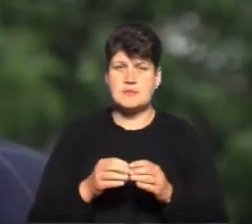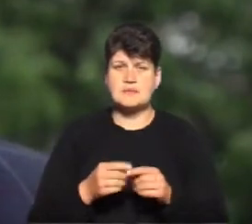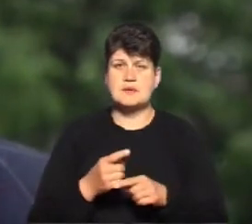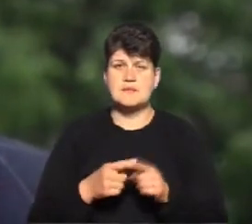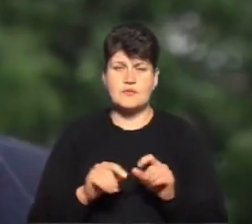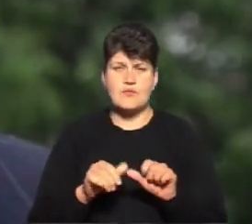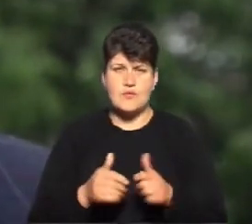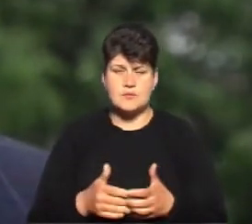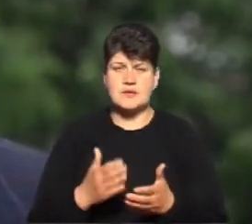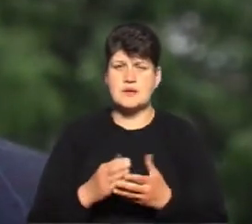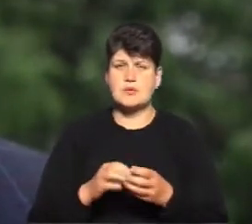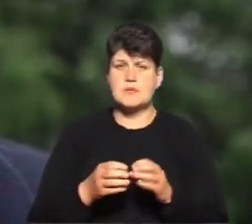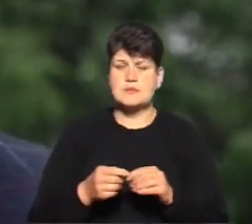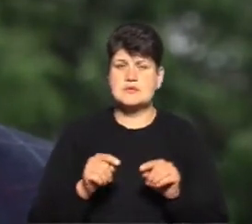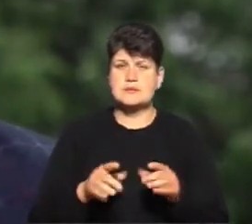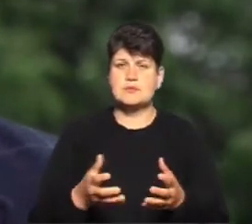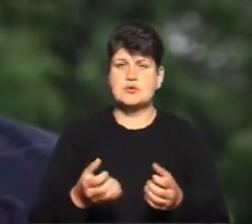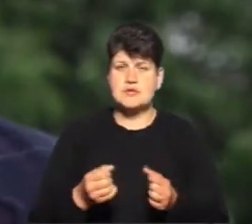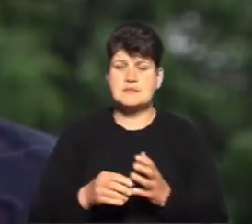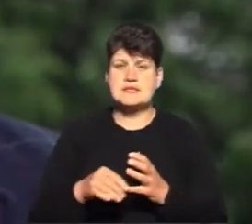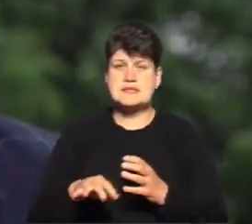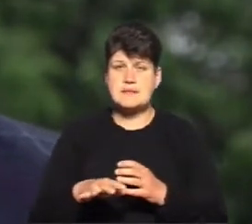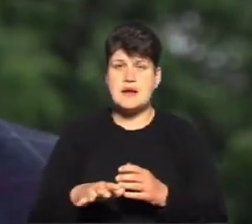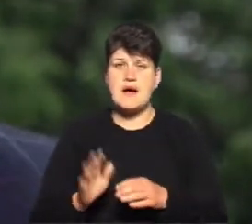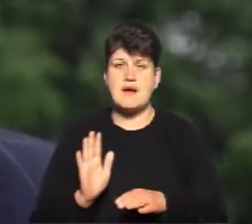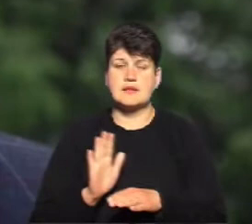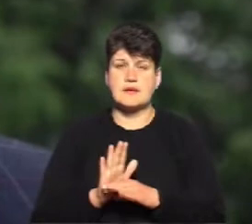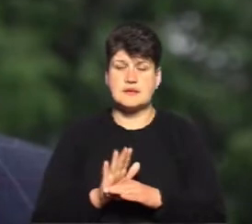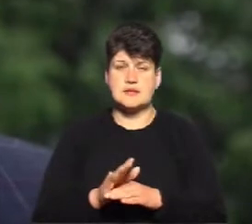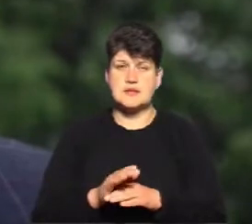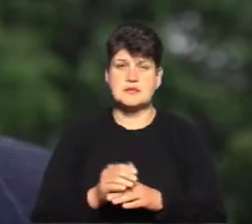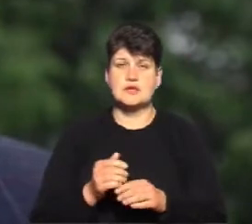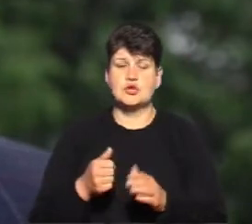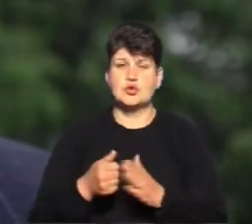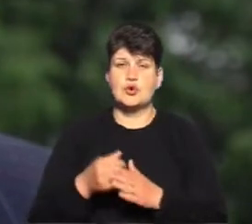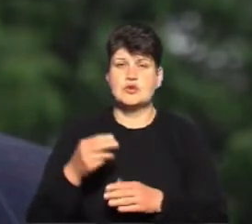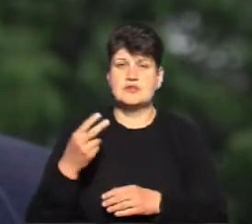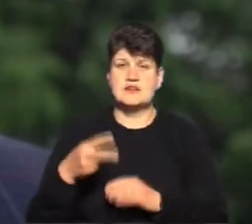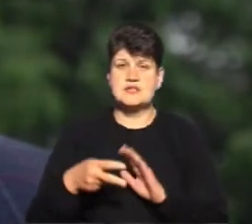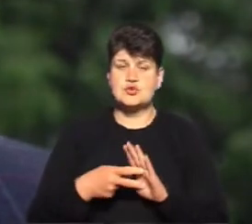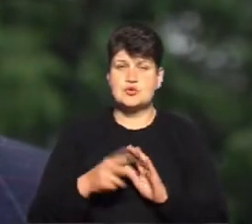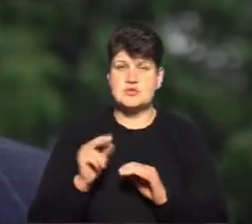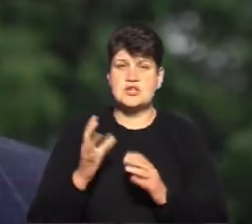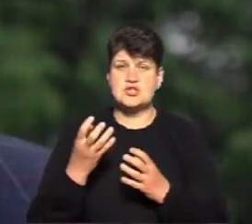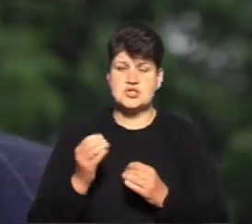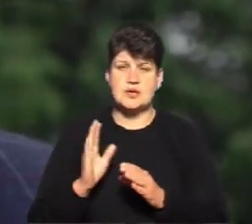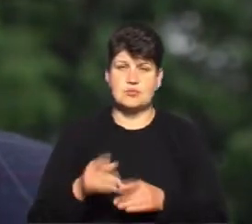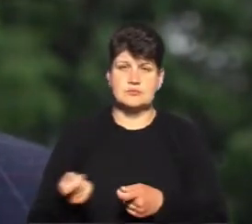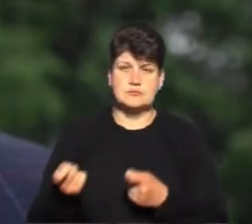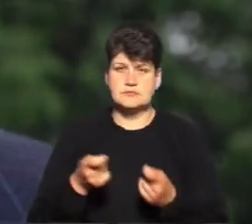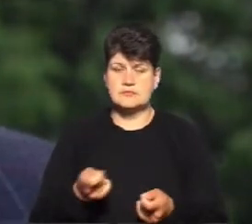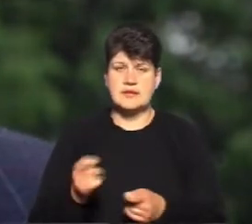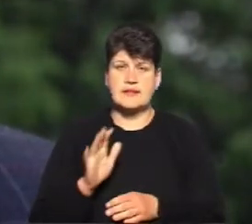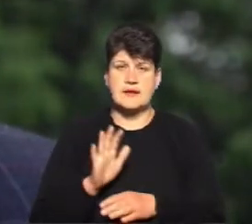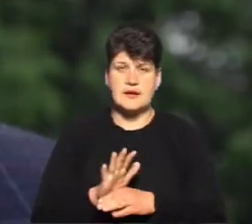казав, що ми отримаємо землю, а накази нас доганяють. Тобто до 27-го числа ще будуть приходити накази, які введені